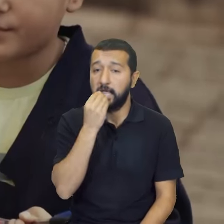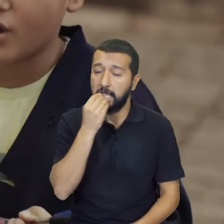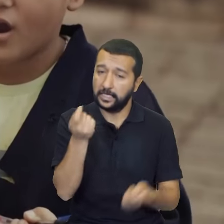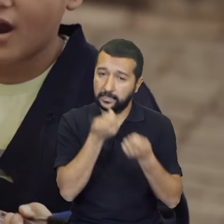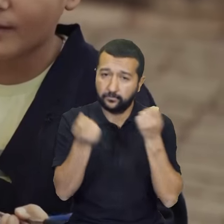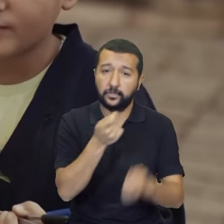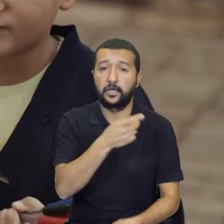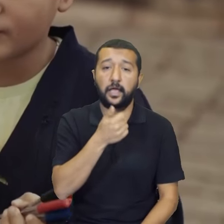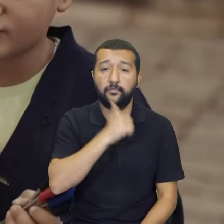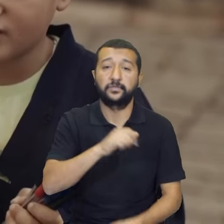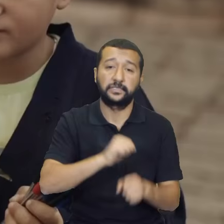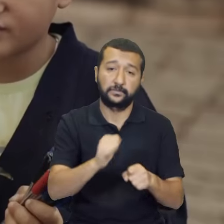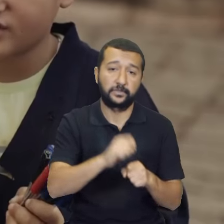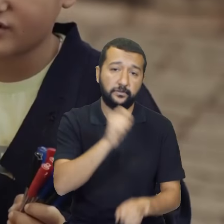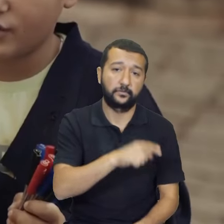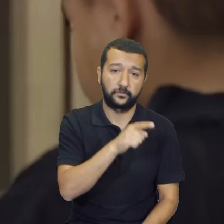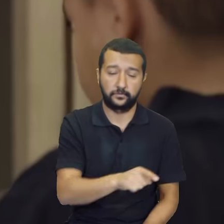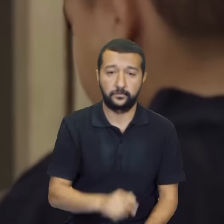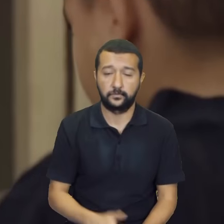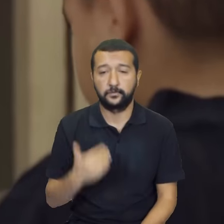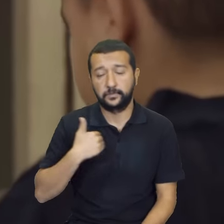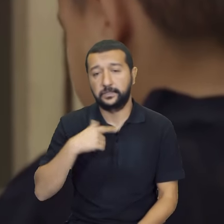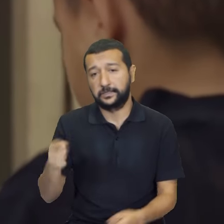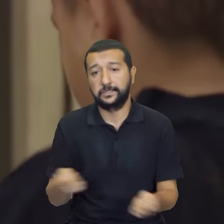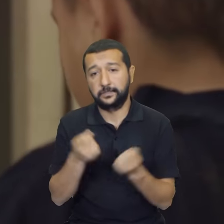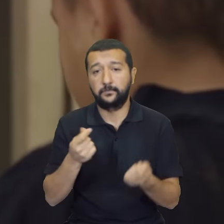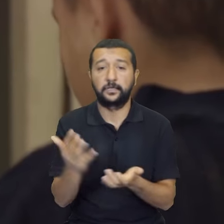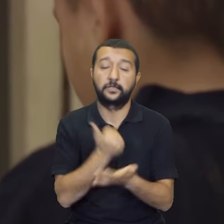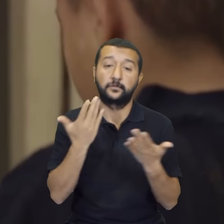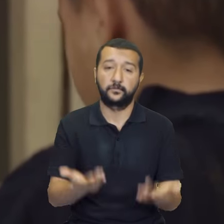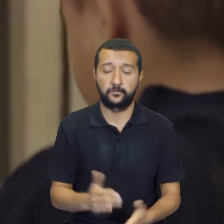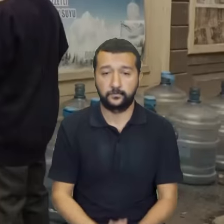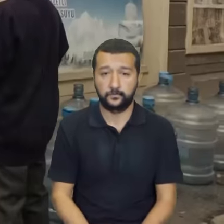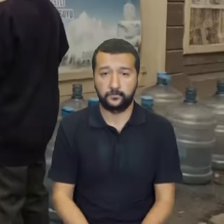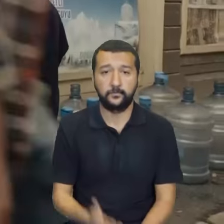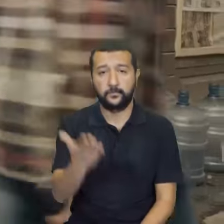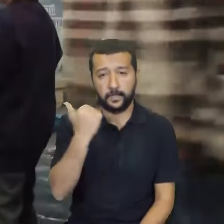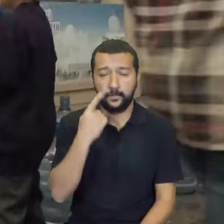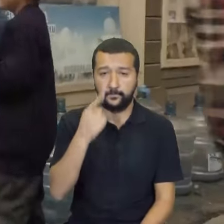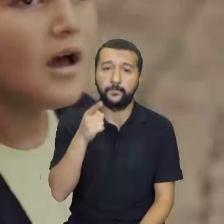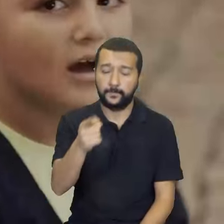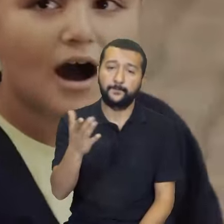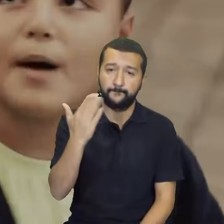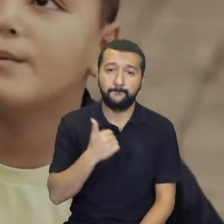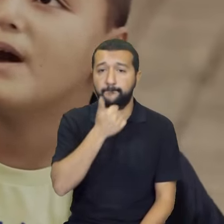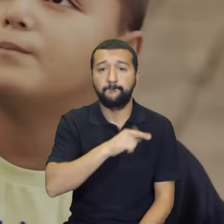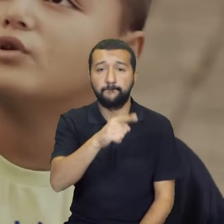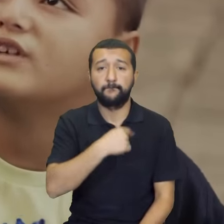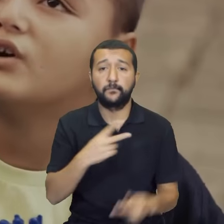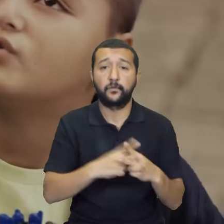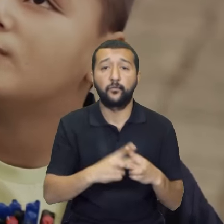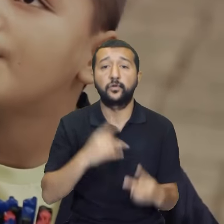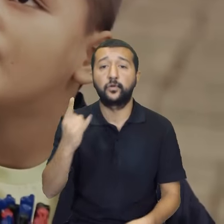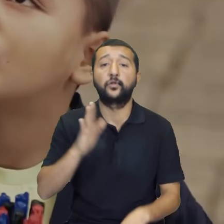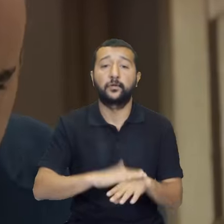yemeğimizi yapıyor. Abim çamaşırlarımızı yıkıyor. Biz de çalışıp para kazanıyoruz. Gel bakalım hacım, gel buraya. Abi beni